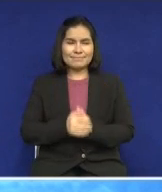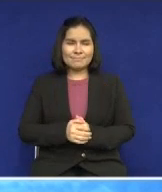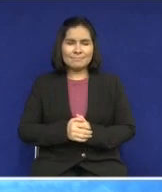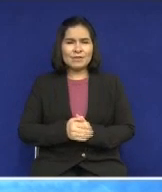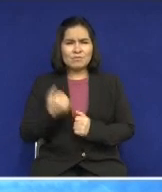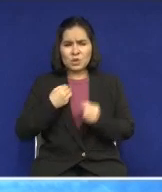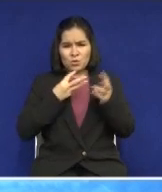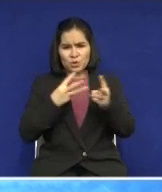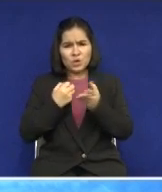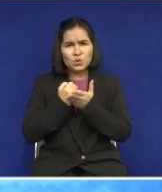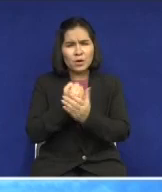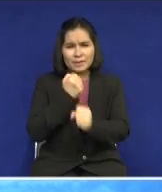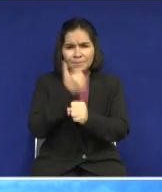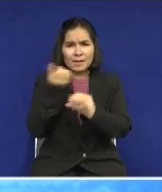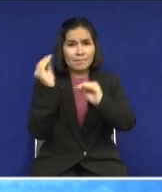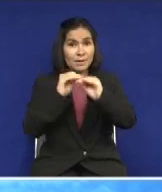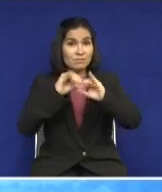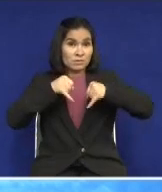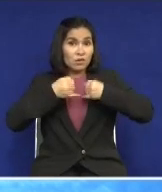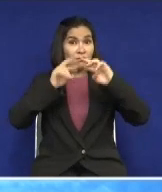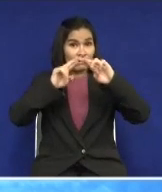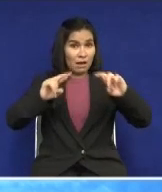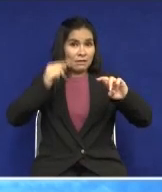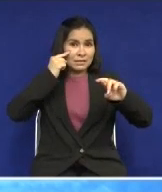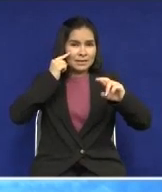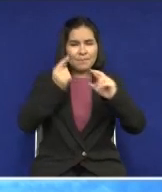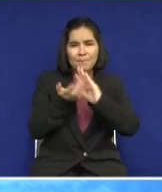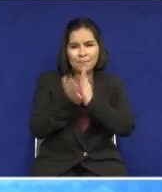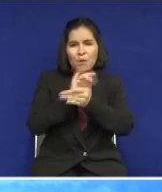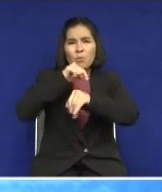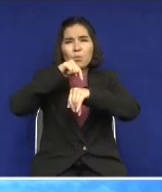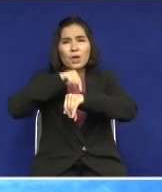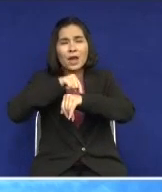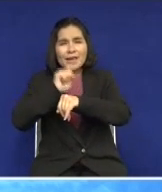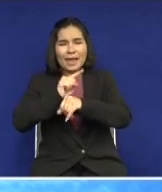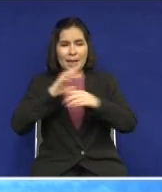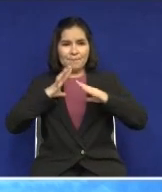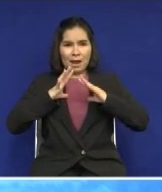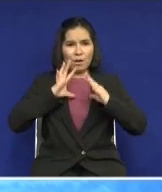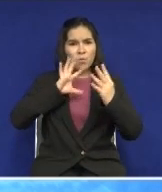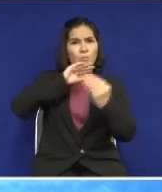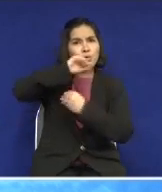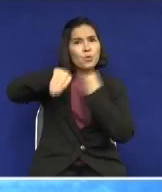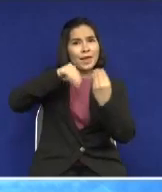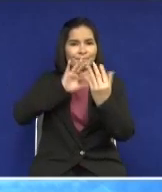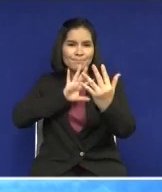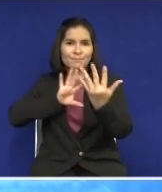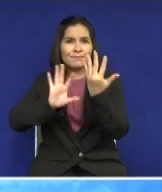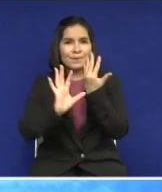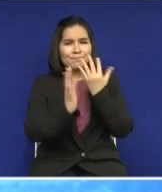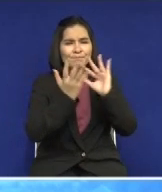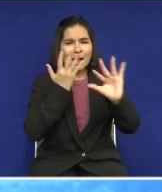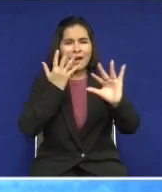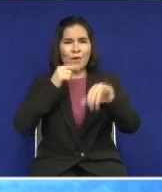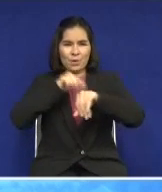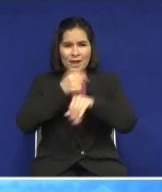อบการนะคะก็อาจจะมีการปรับจำนวนระยะเวลาในการลงมาพักกลางวันค่ะอาจจะเปลี่ยนเวลาเป็นเหลื่อมเวลากันเป็น